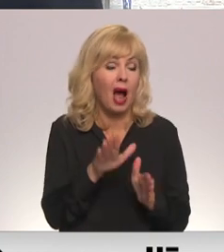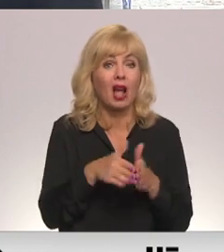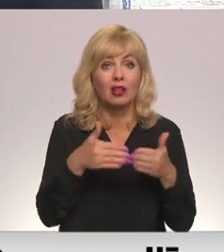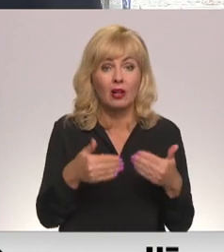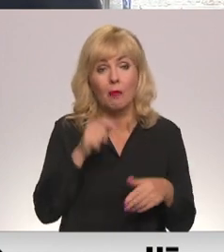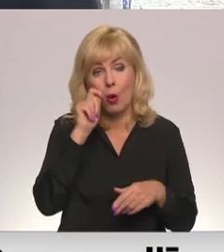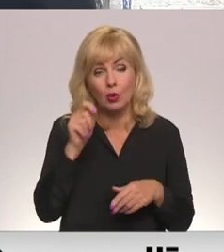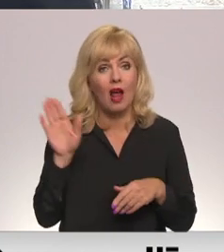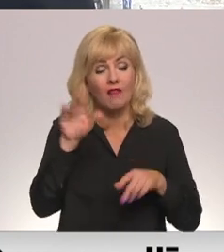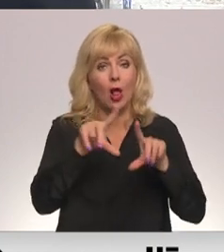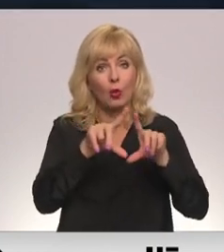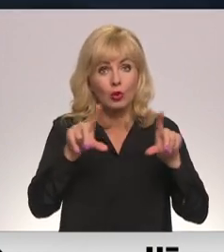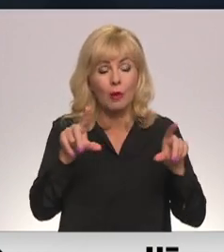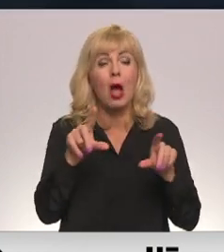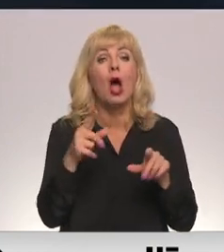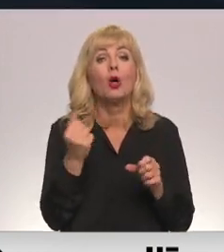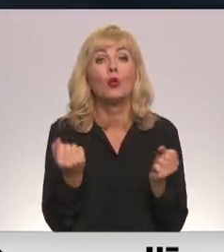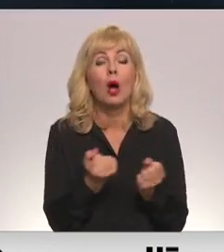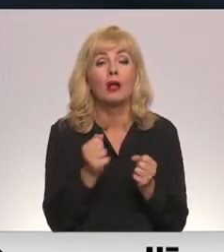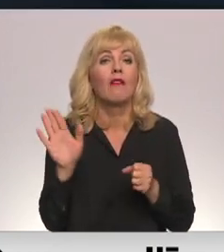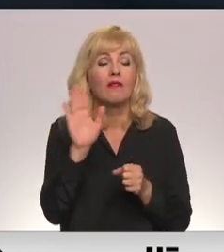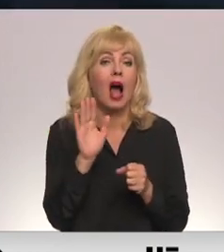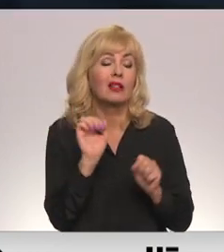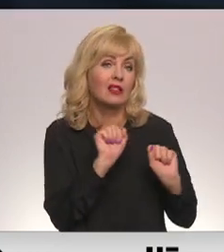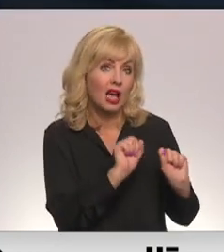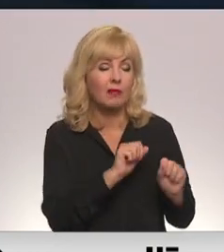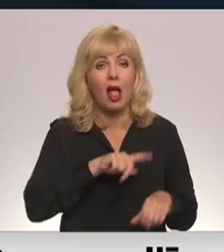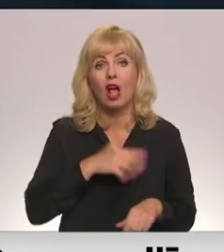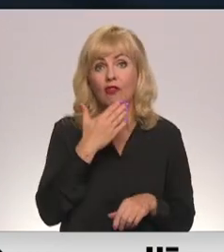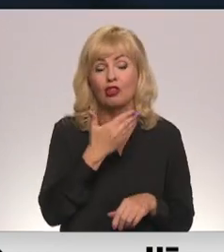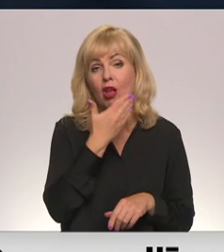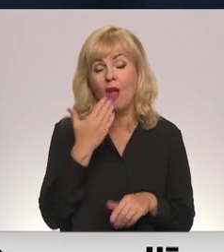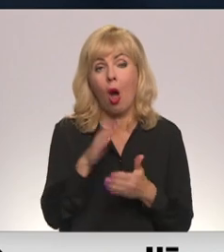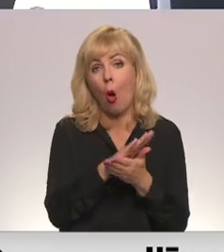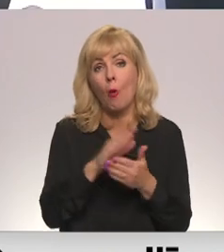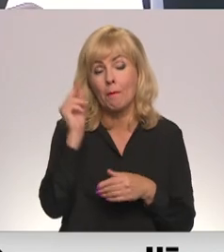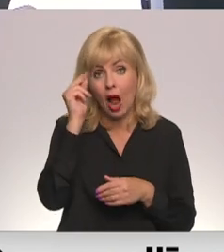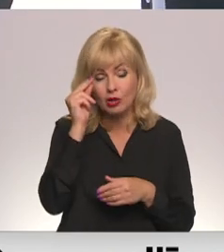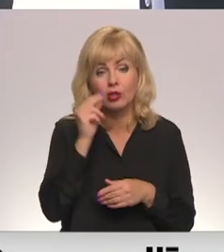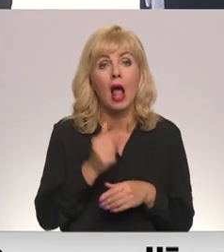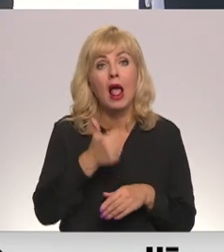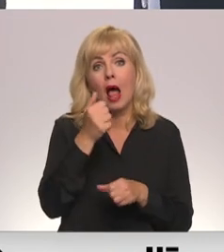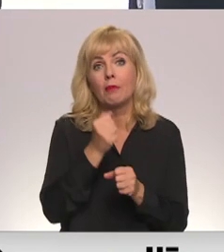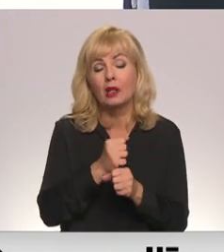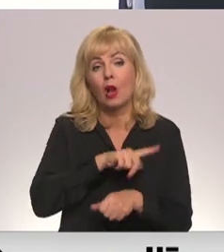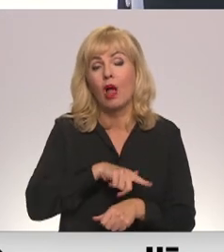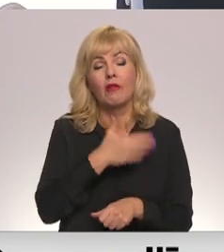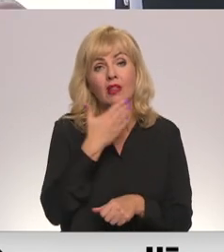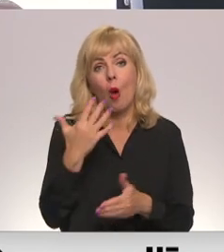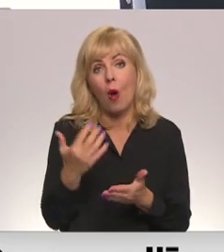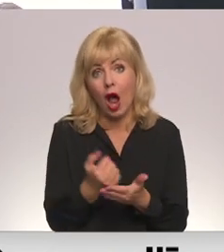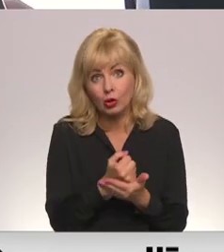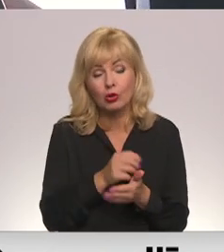valsts uzņēmumā, kas nodarbojas ar darba aizsardzību. Tā kā latviešu valodu viņa nav mācījusies, tad labāku darbu Latvijā nav atradusi. Bet